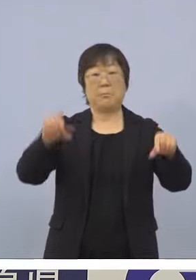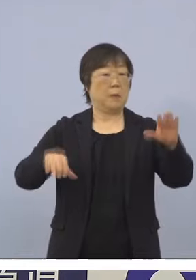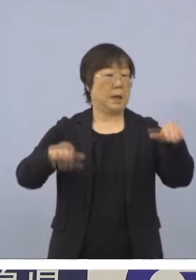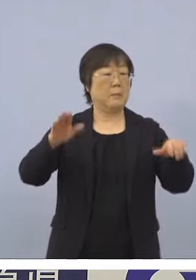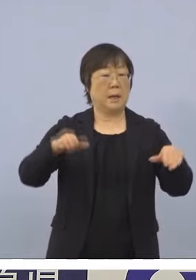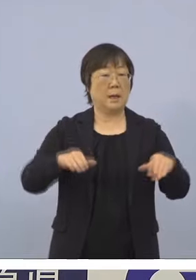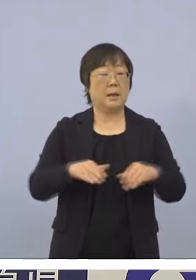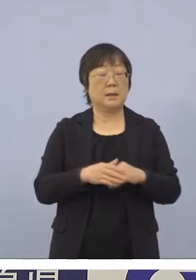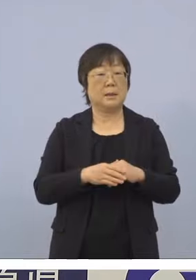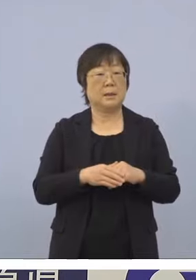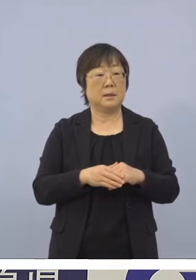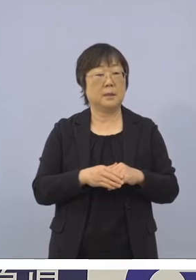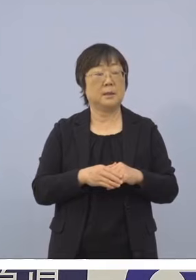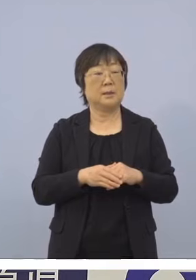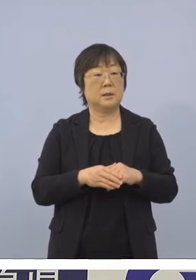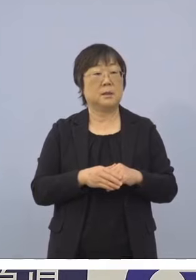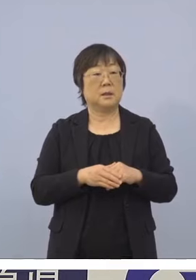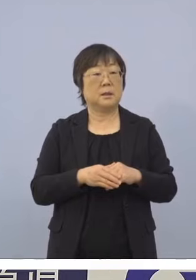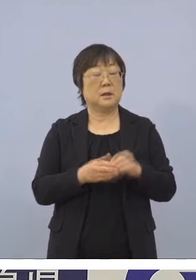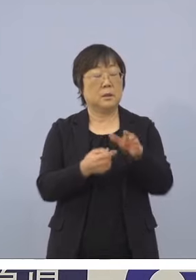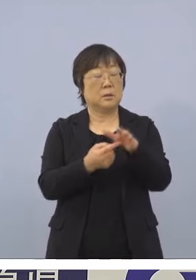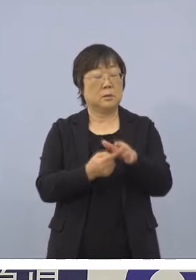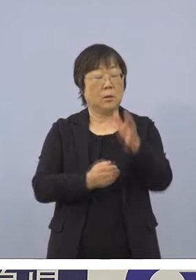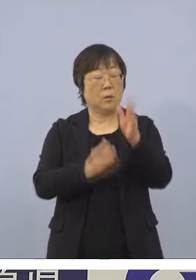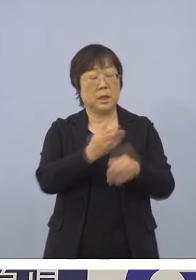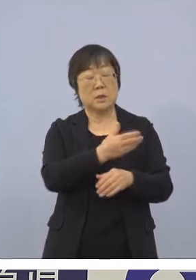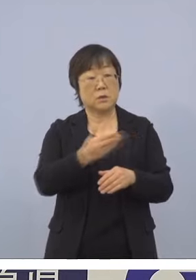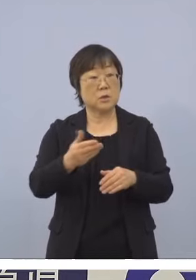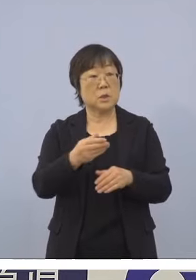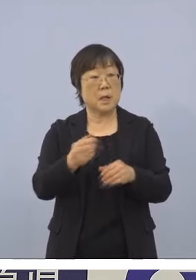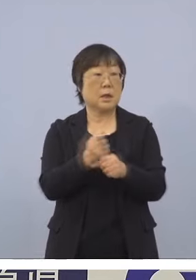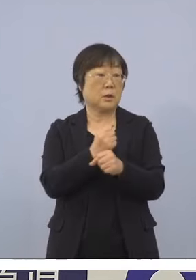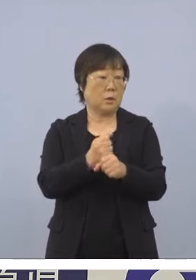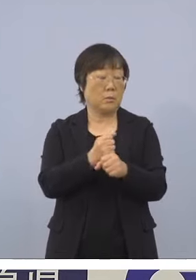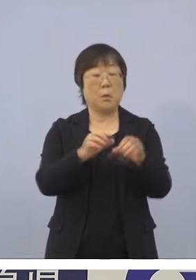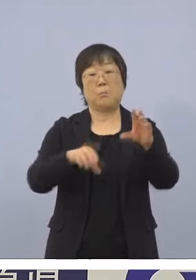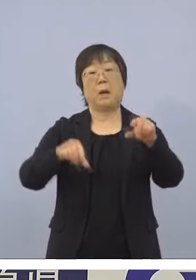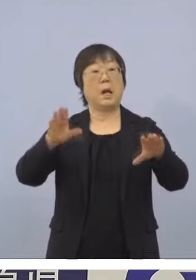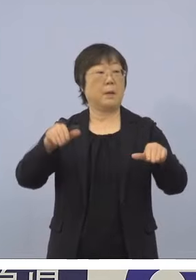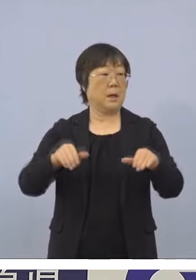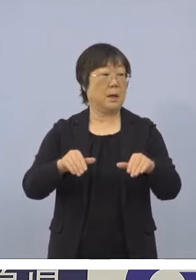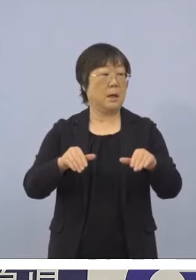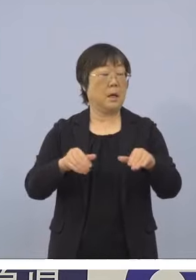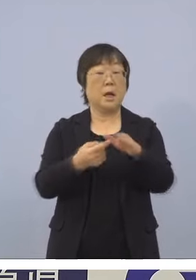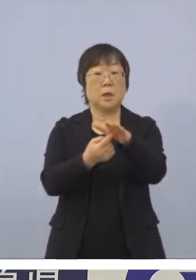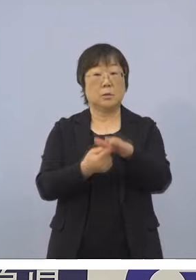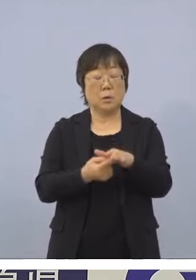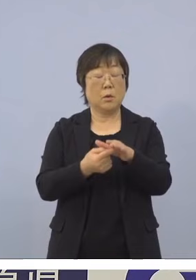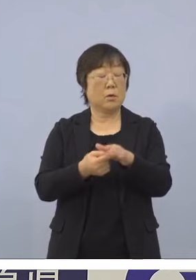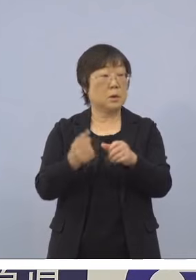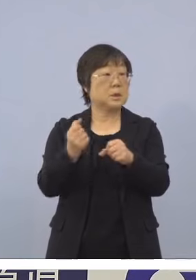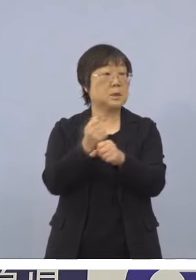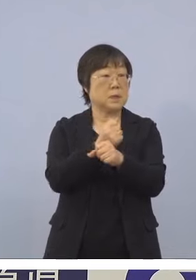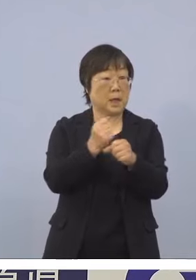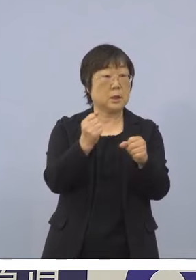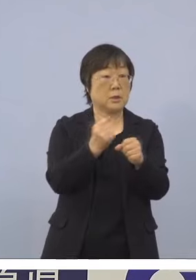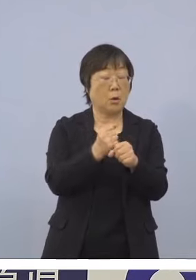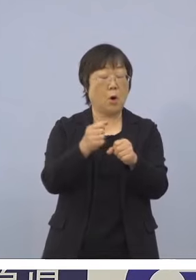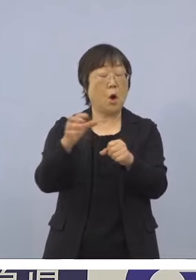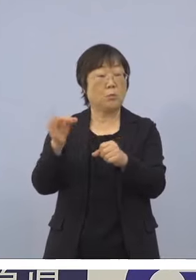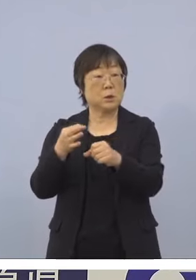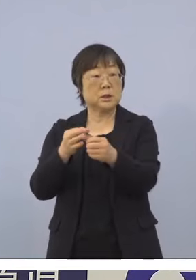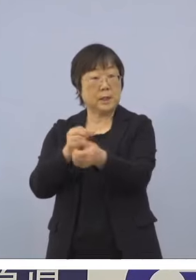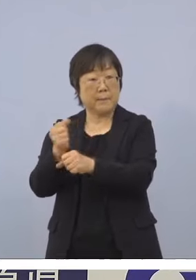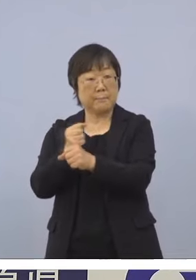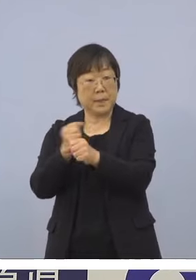よ。で、まあ、農林水産で言えば農林水でバラバラ、また農で産業物産別